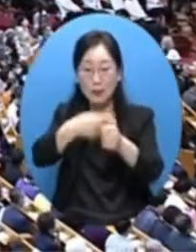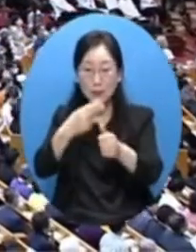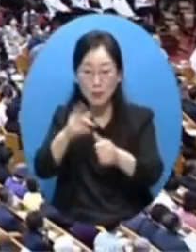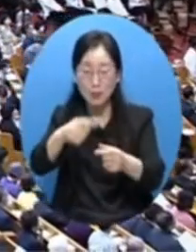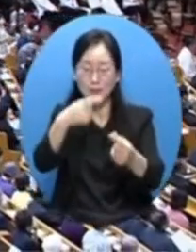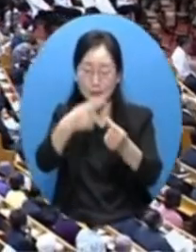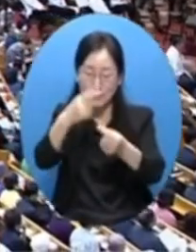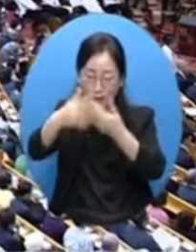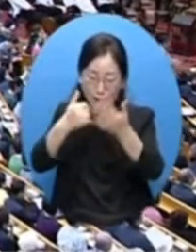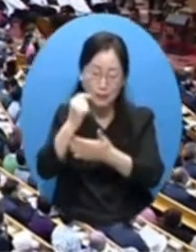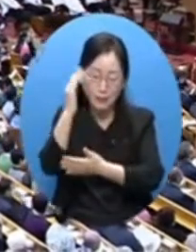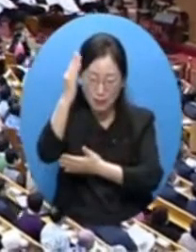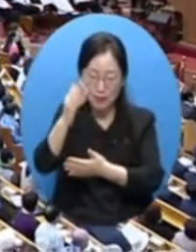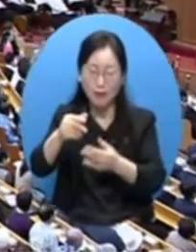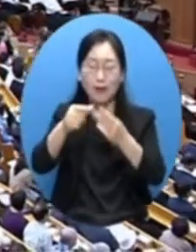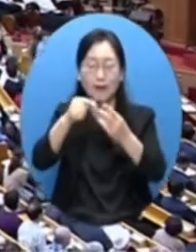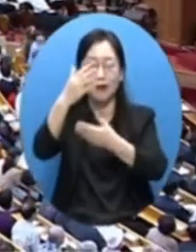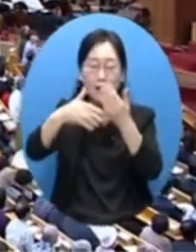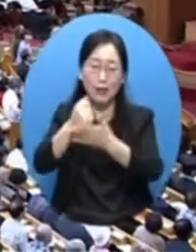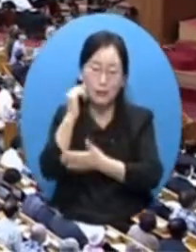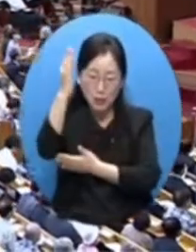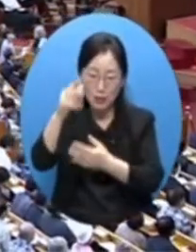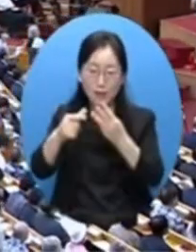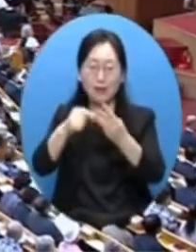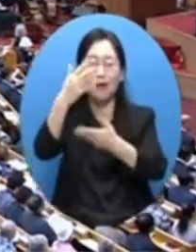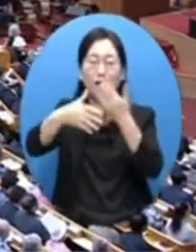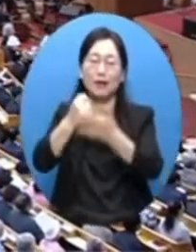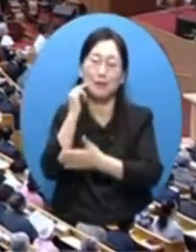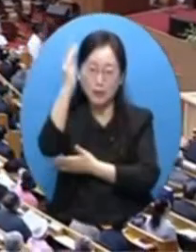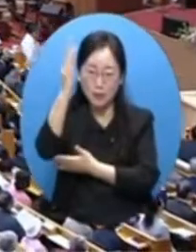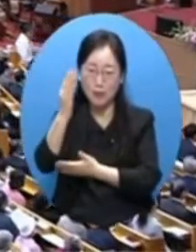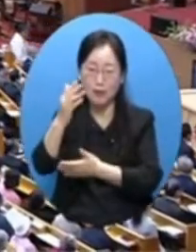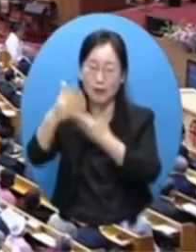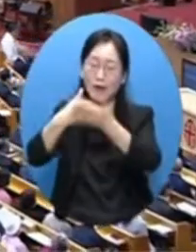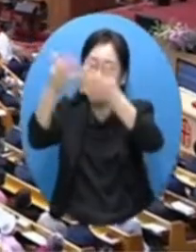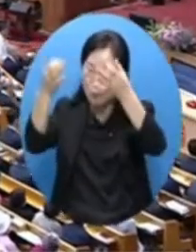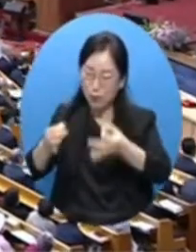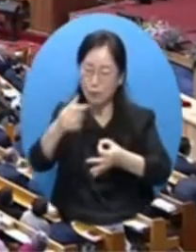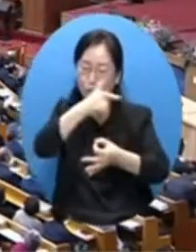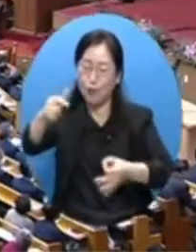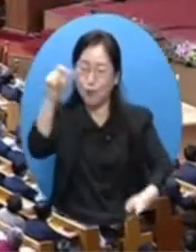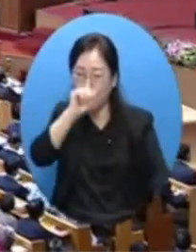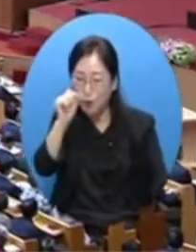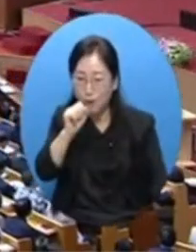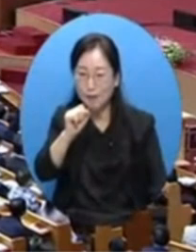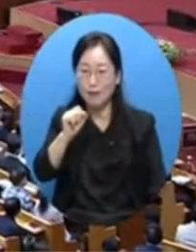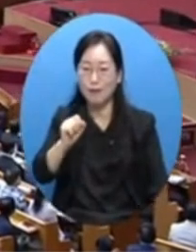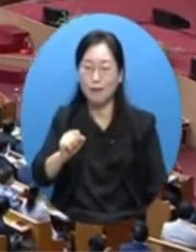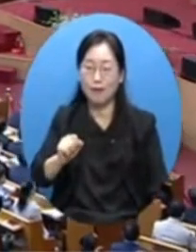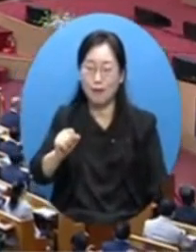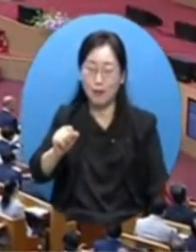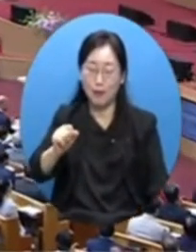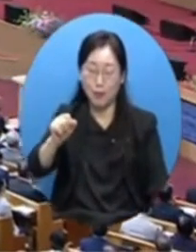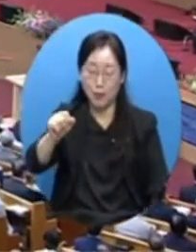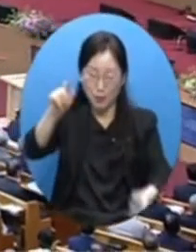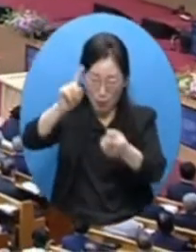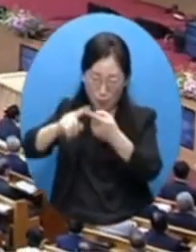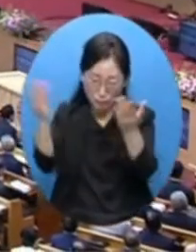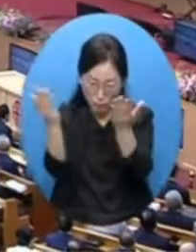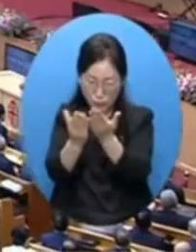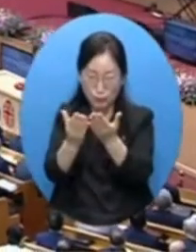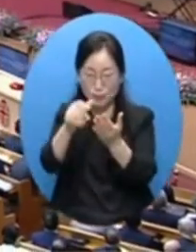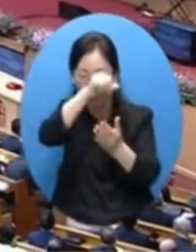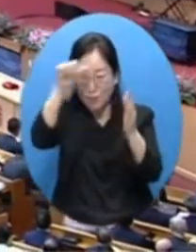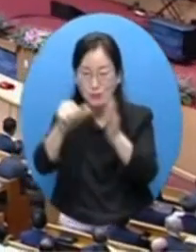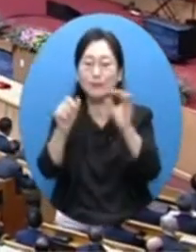첫째도 하나님의 영광, 둘째도 하나님의 영광, 마지막도 하나님의 영광, 하나님 보시기에 심히 좋았더라. 그 삶을 한평생 살았기